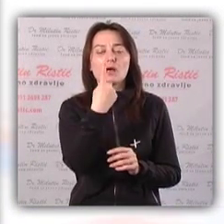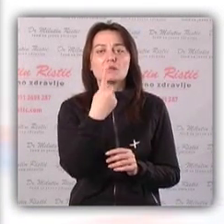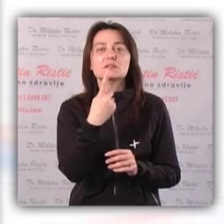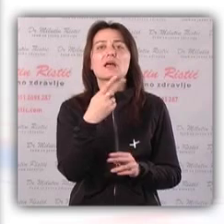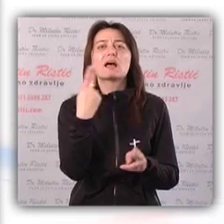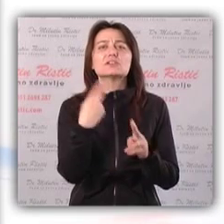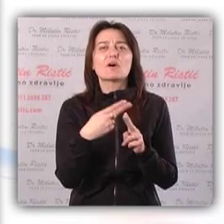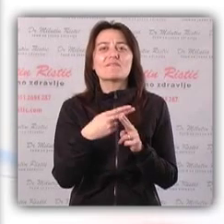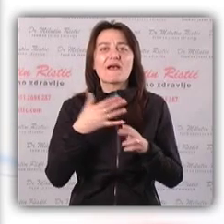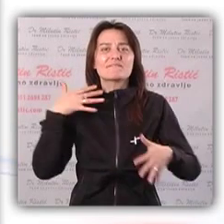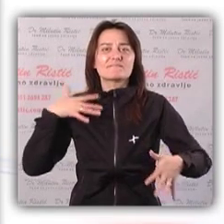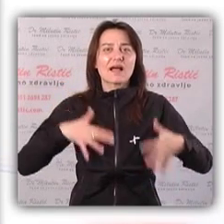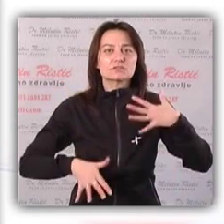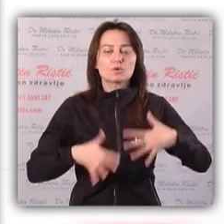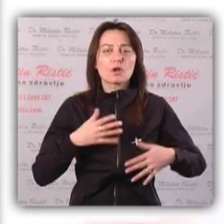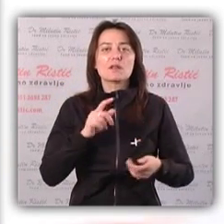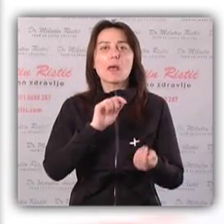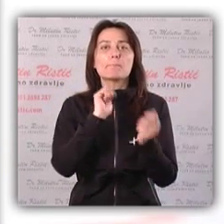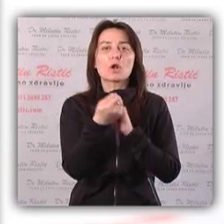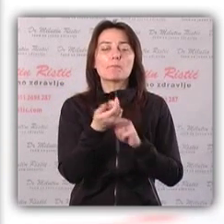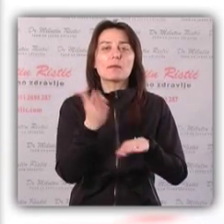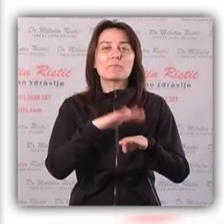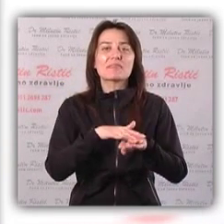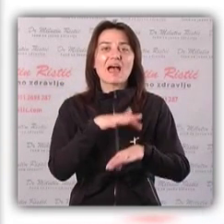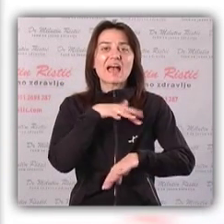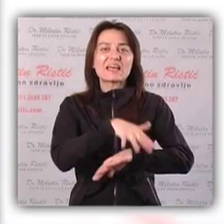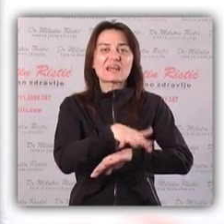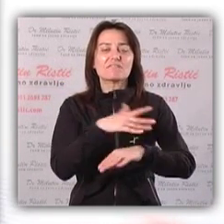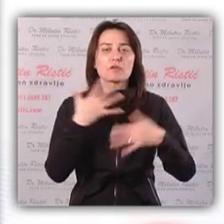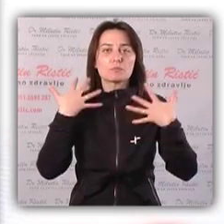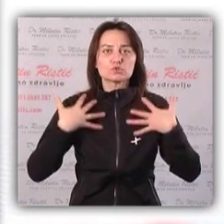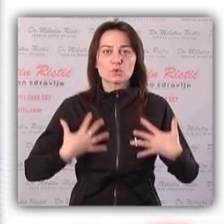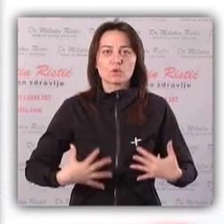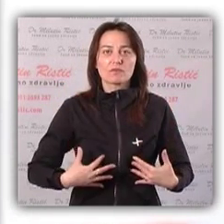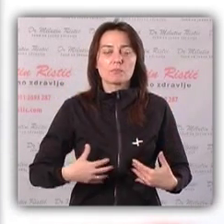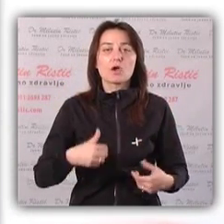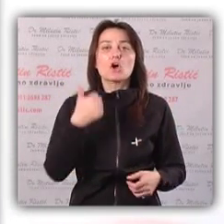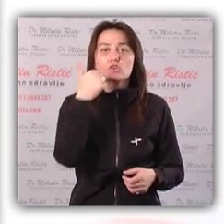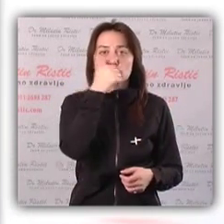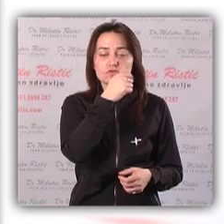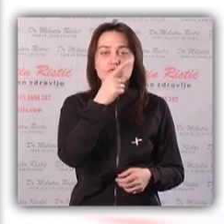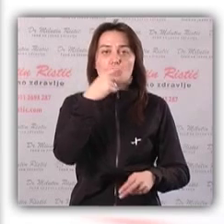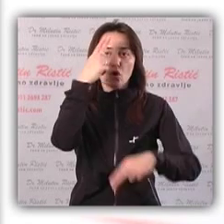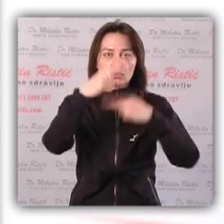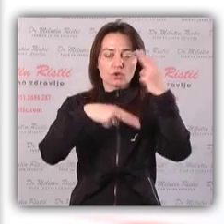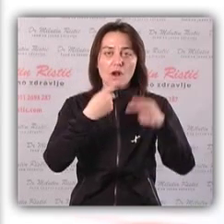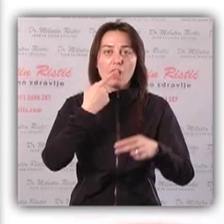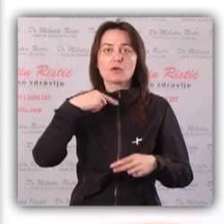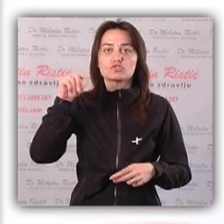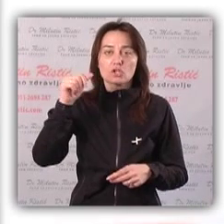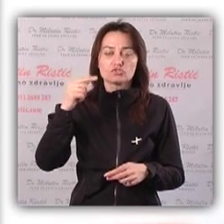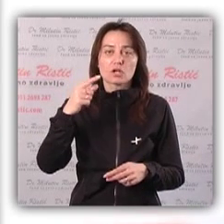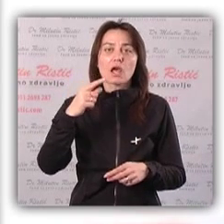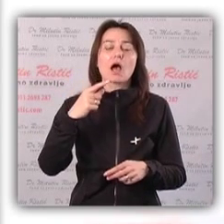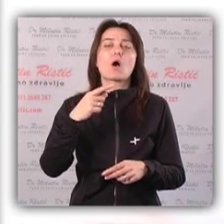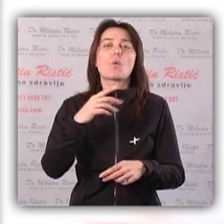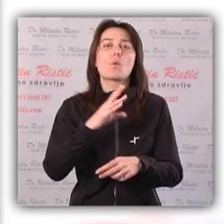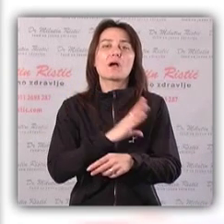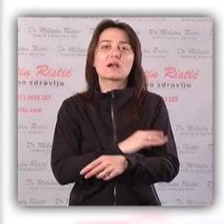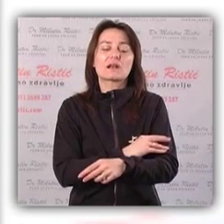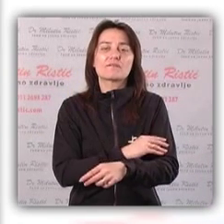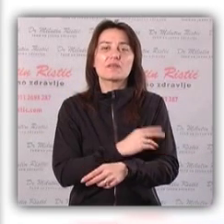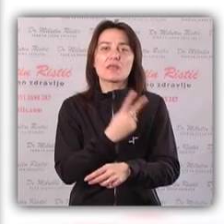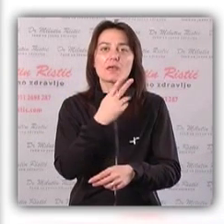nastajanje, ili se zovu još i vaskularne zbog toga što promene nastaju na krvnim sudovima. Što je bolje kontrole šećera u krvi,